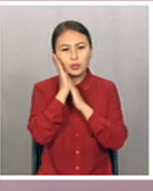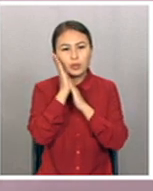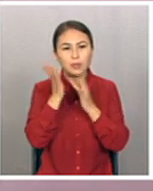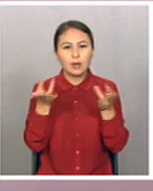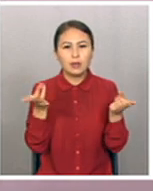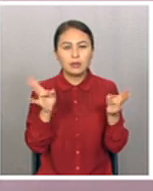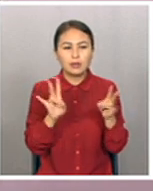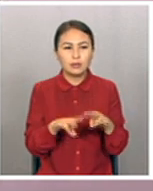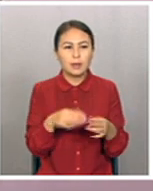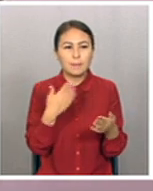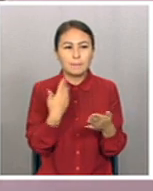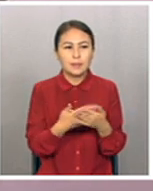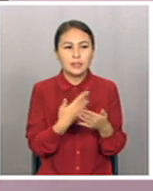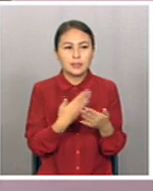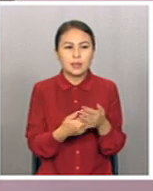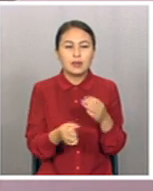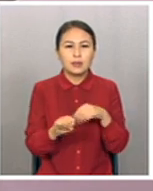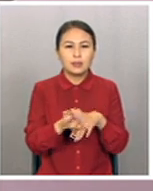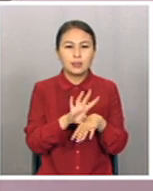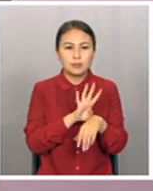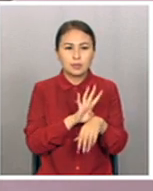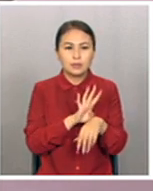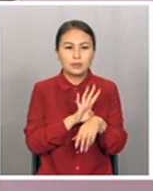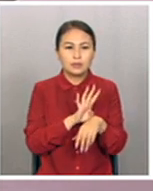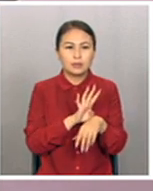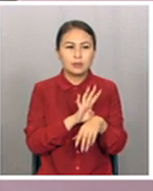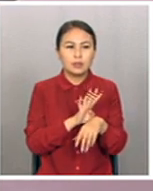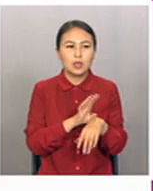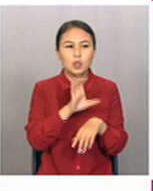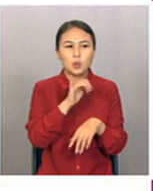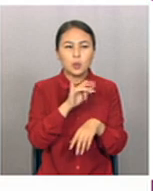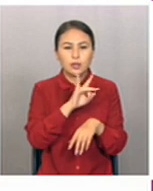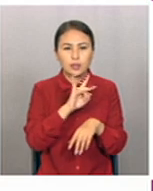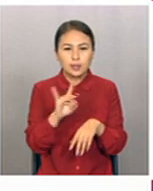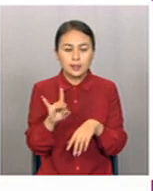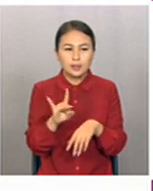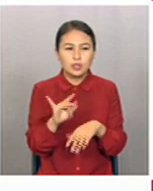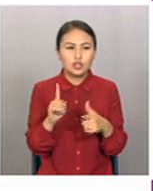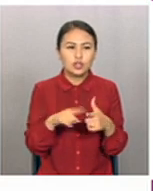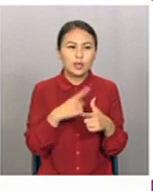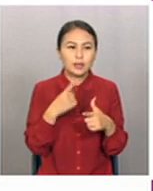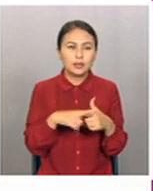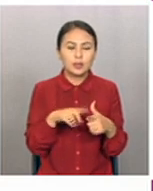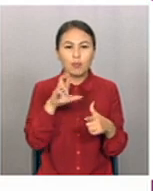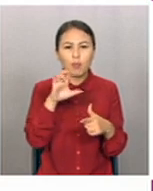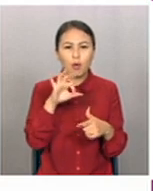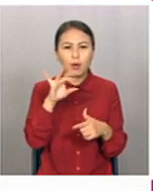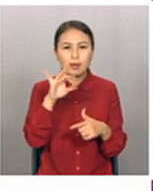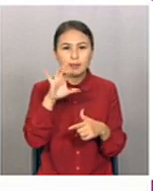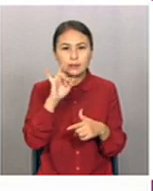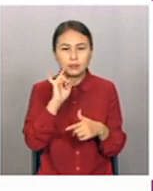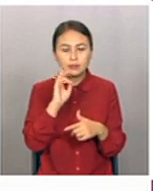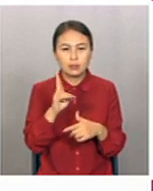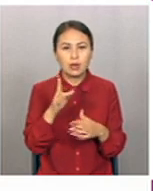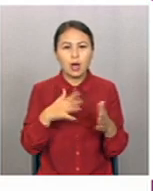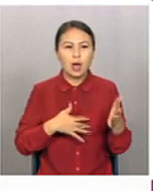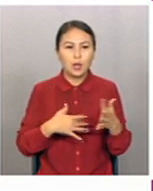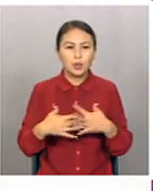қалады. Мысалы, кірпі, суыр және борсық пен